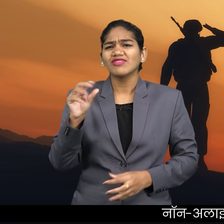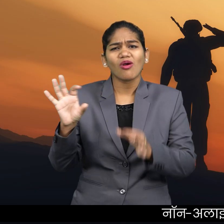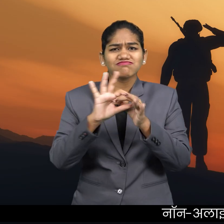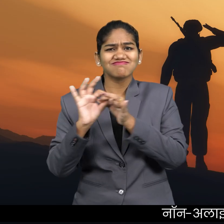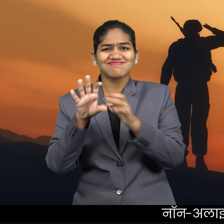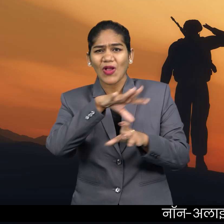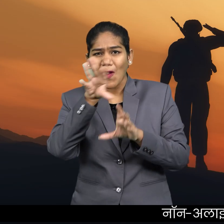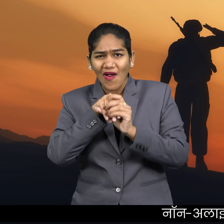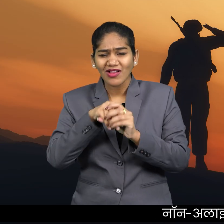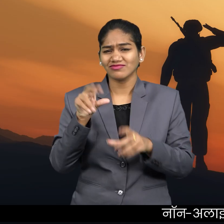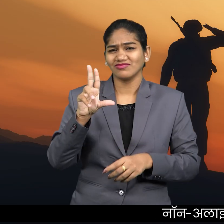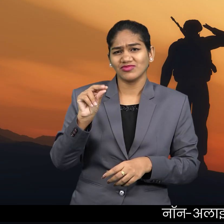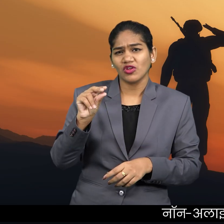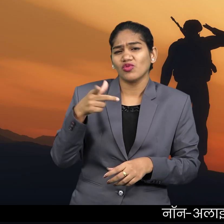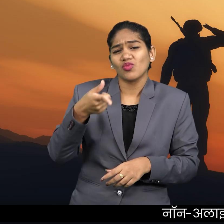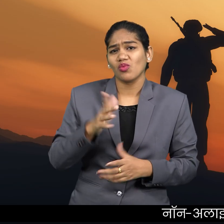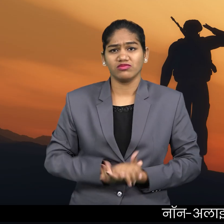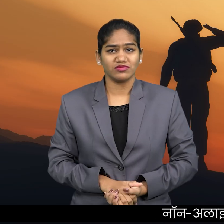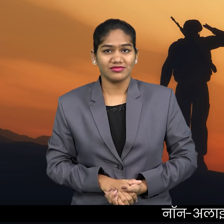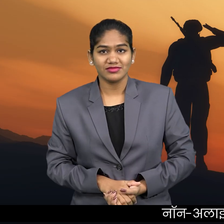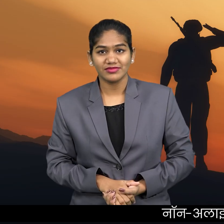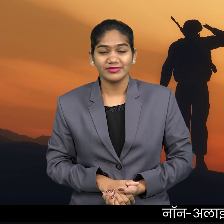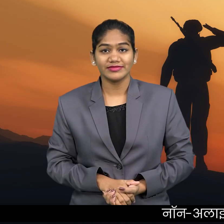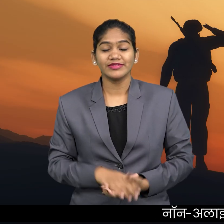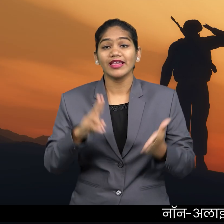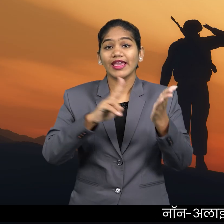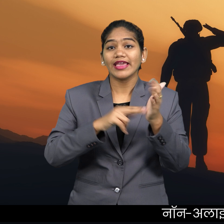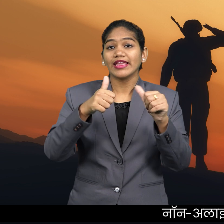नॉन अलाइनमेंट मूव्हमेंट NAM,